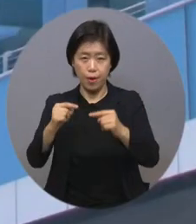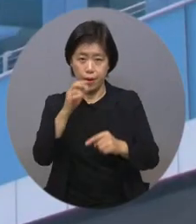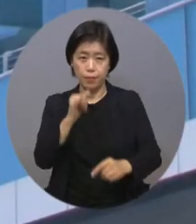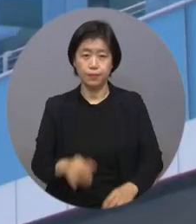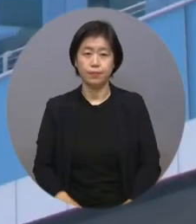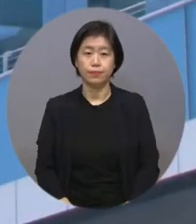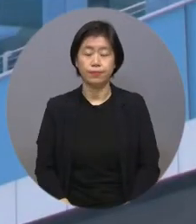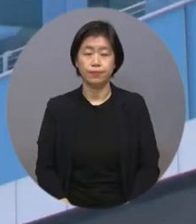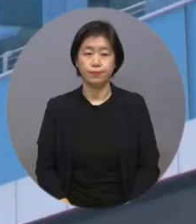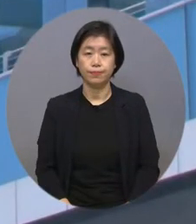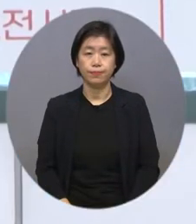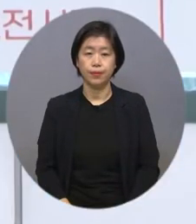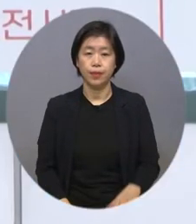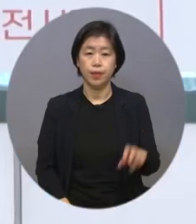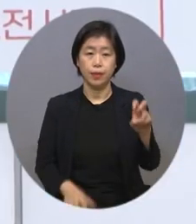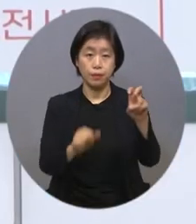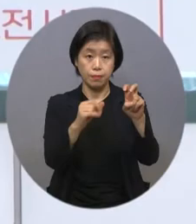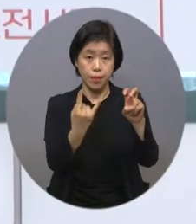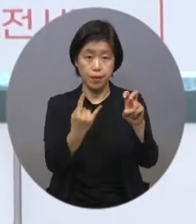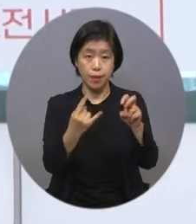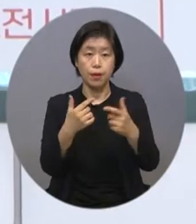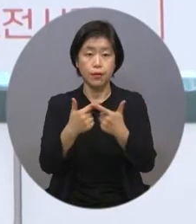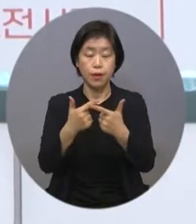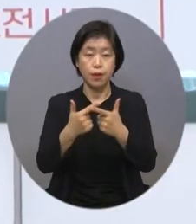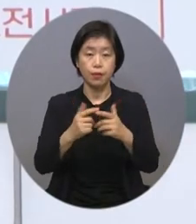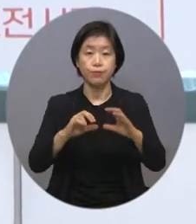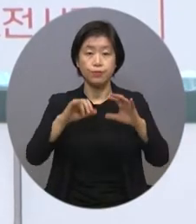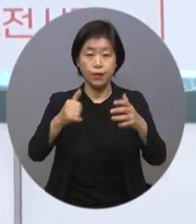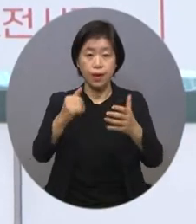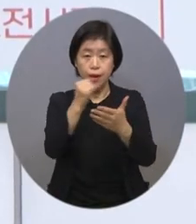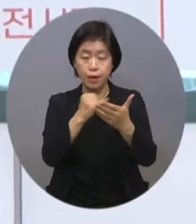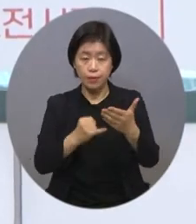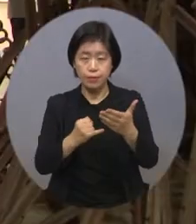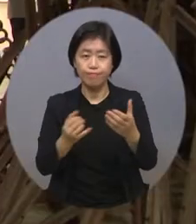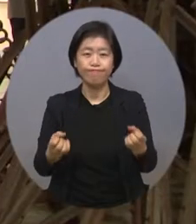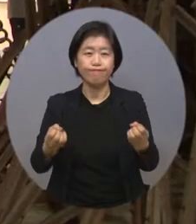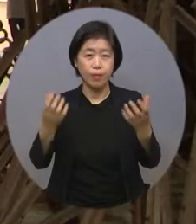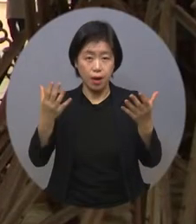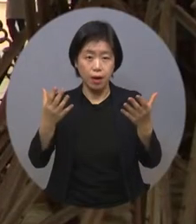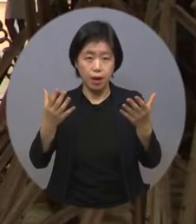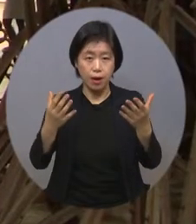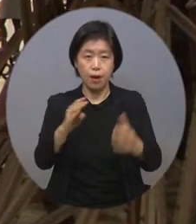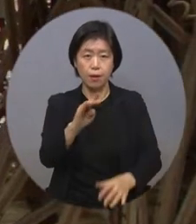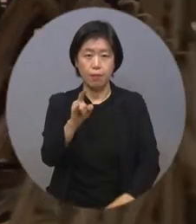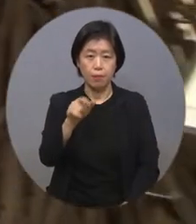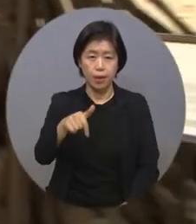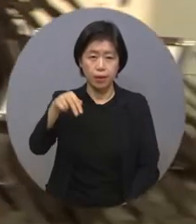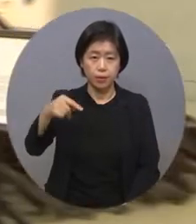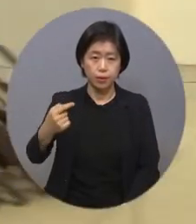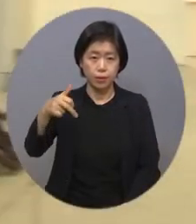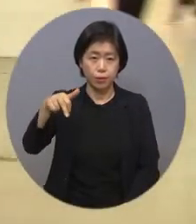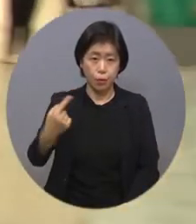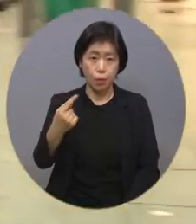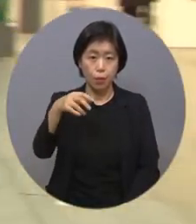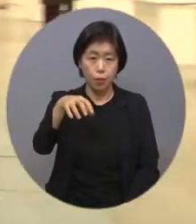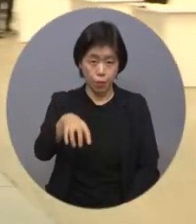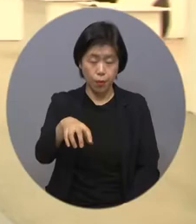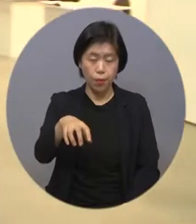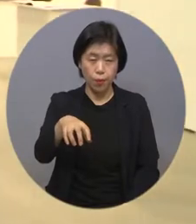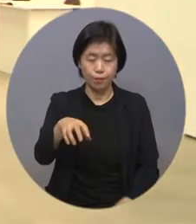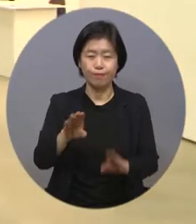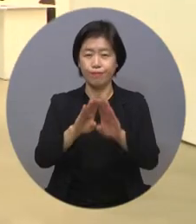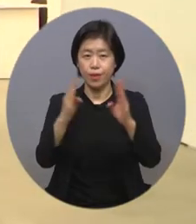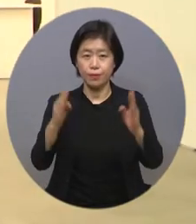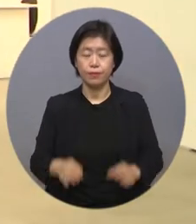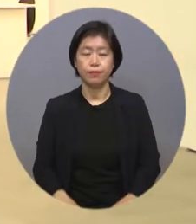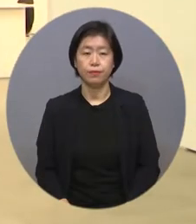유니세프와 함께하는 제20회 부산 국제아트페어가 지난 2일 부산 해운대 백스코 제2전시장에서 개최했습니다.